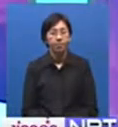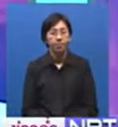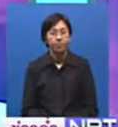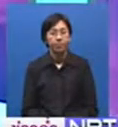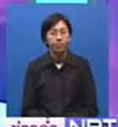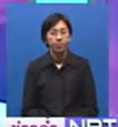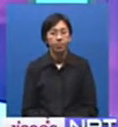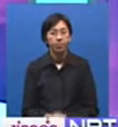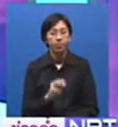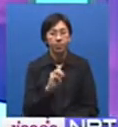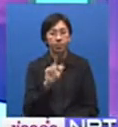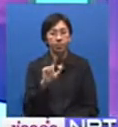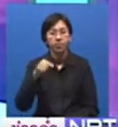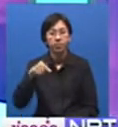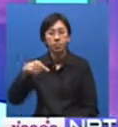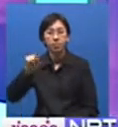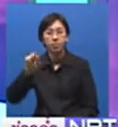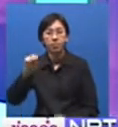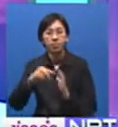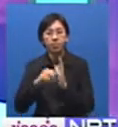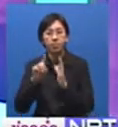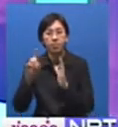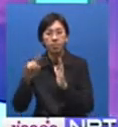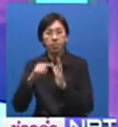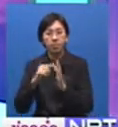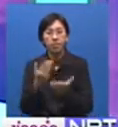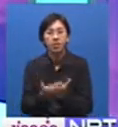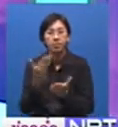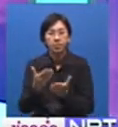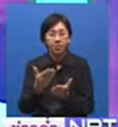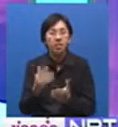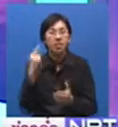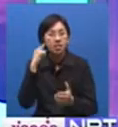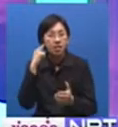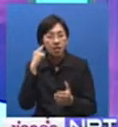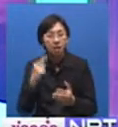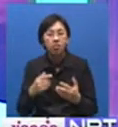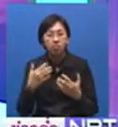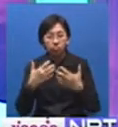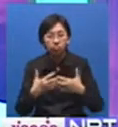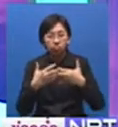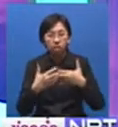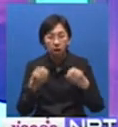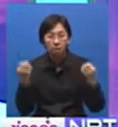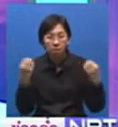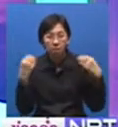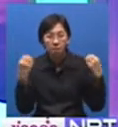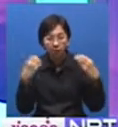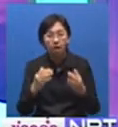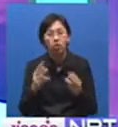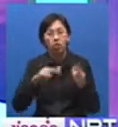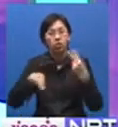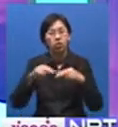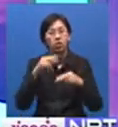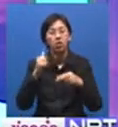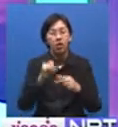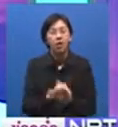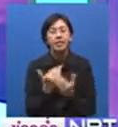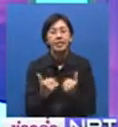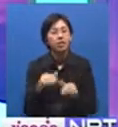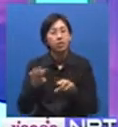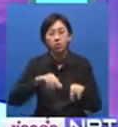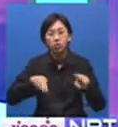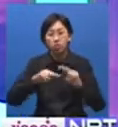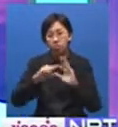เหรียญหลวงปนัดดาดิศกุลก็ที่แจงกรณีการจัดซื้อระบบเครื่องเสียงห้องประชุมคณะรัฐมนตรียืนยันสามารถตรวจสอบได้ทุกขั้น